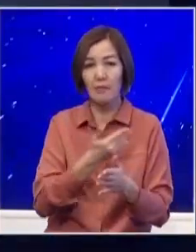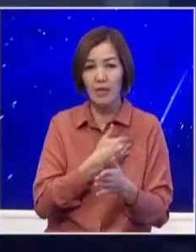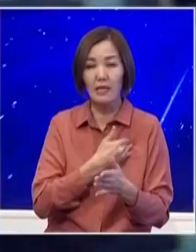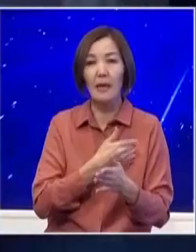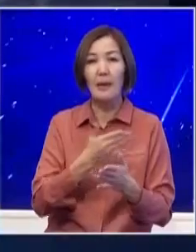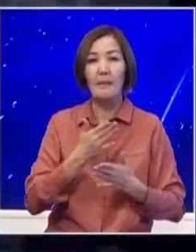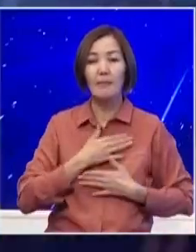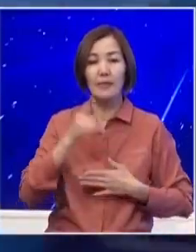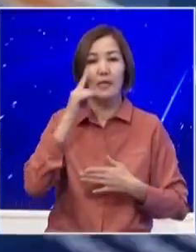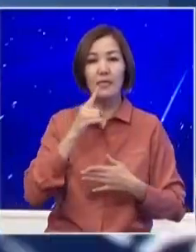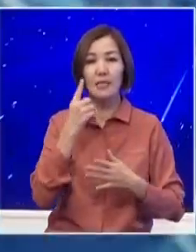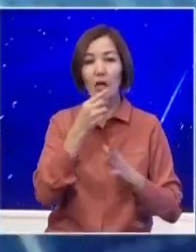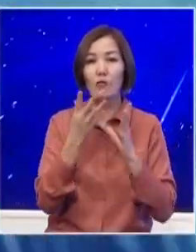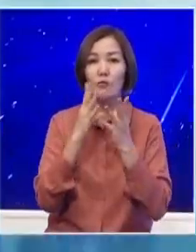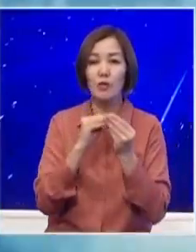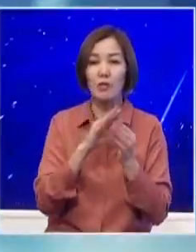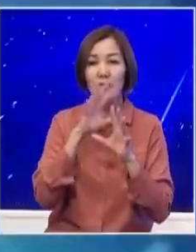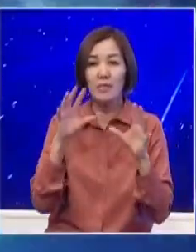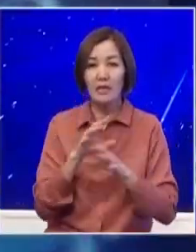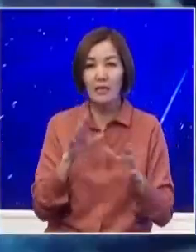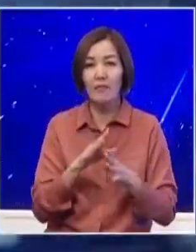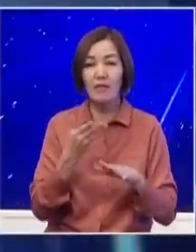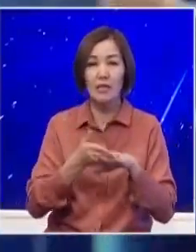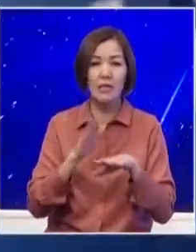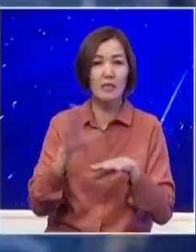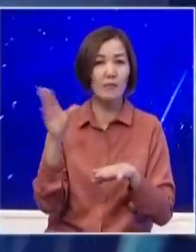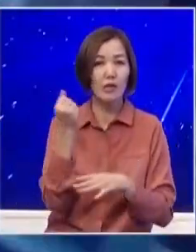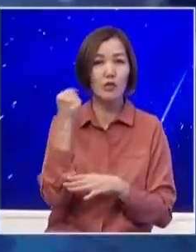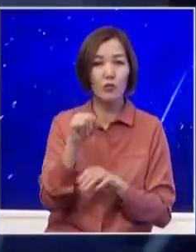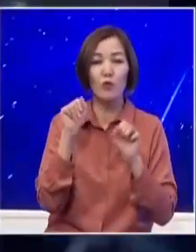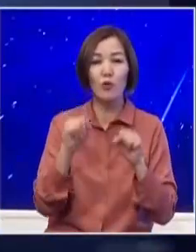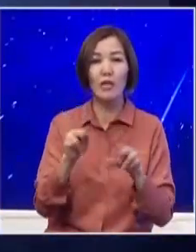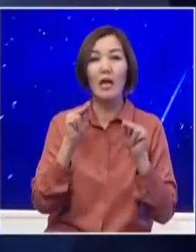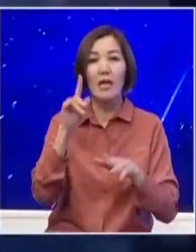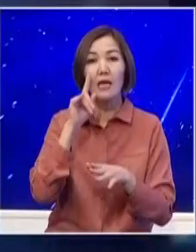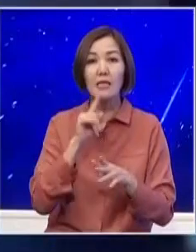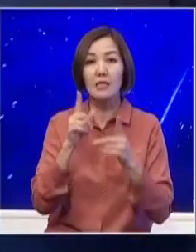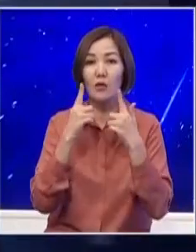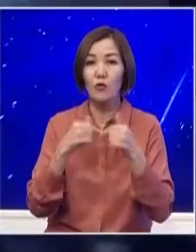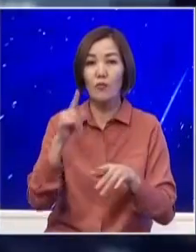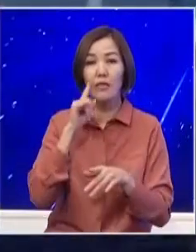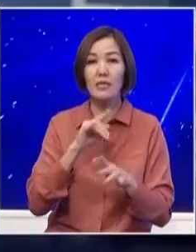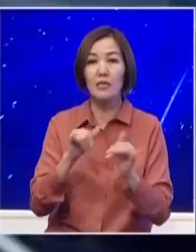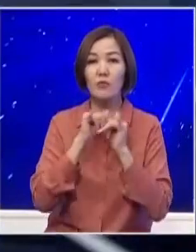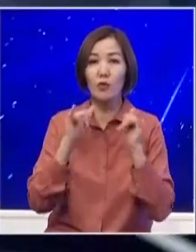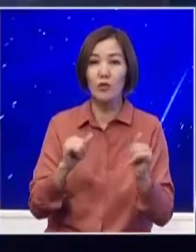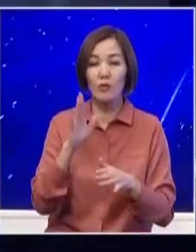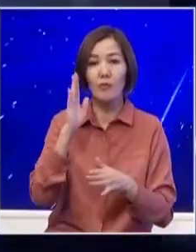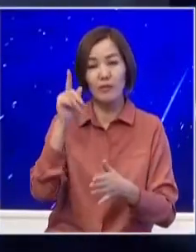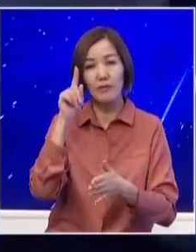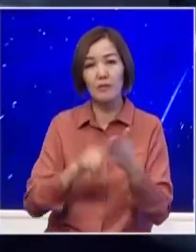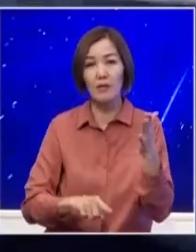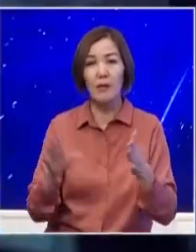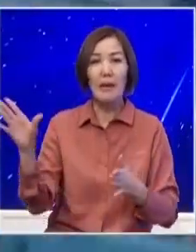Біз еліміздің ауызбіршілігін сақтай білсек, кез келген қиындықты еңсереміз. Әділетті Қазақстанды құрып, елімізді одан әрі өркендете береміз деп